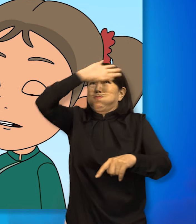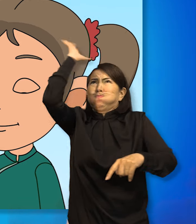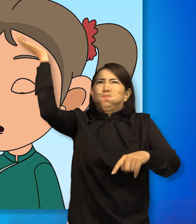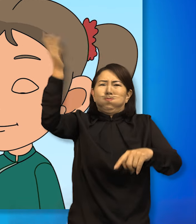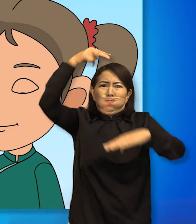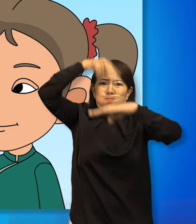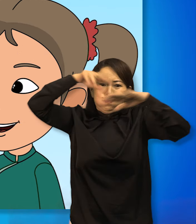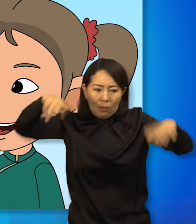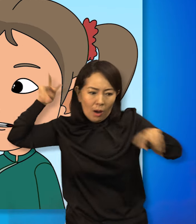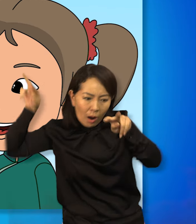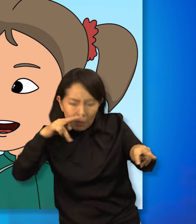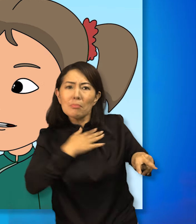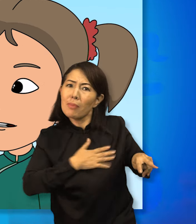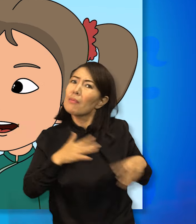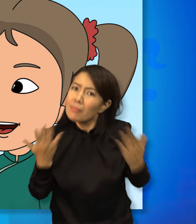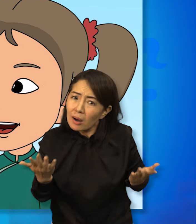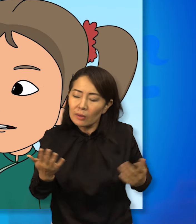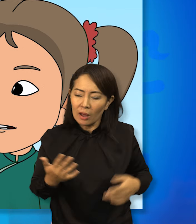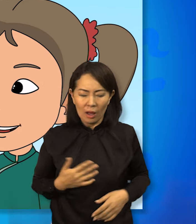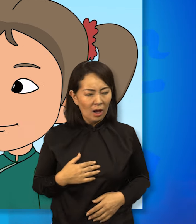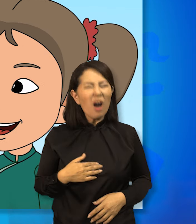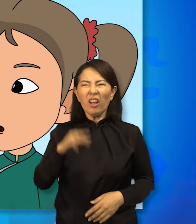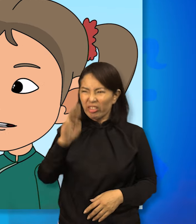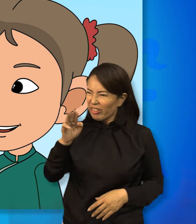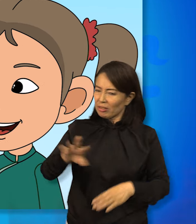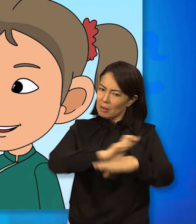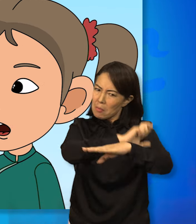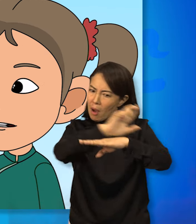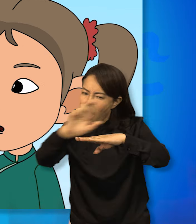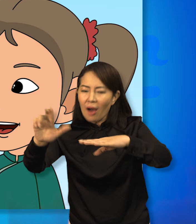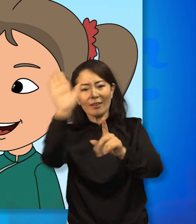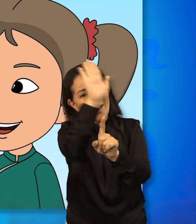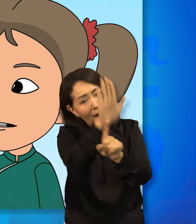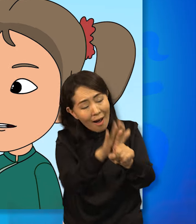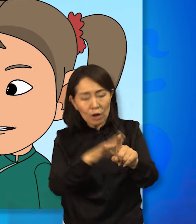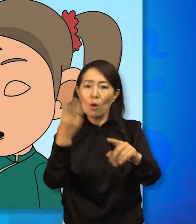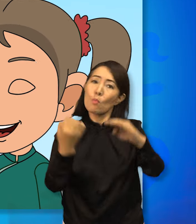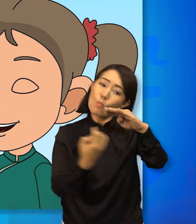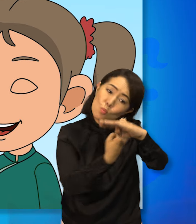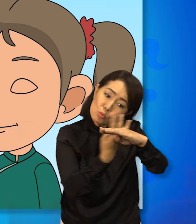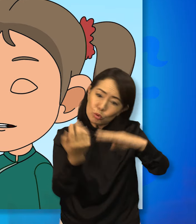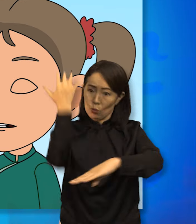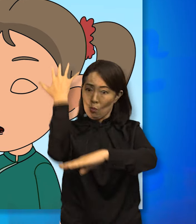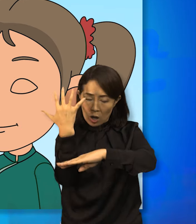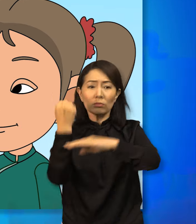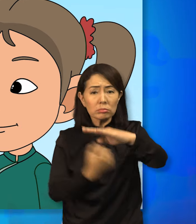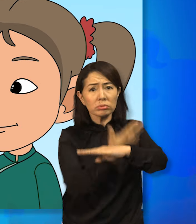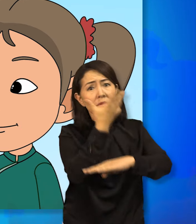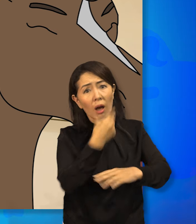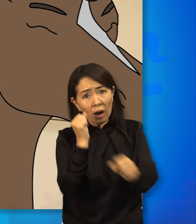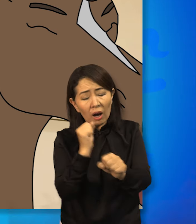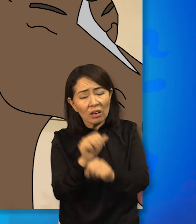Ногоон дэлхий юртанд найртай сайхан хайрлацгаая. Дэлхий сайхан